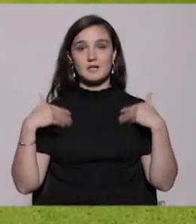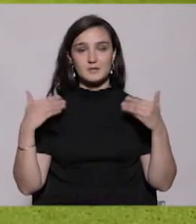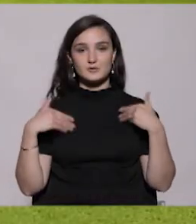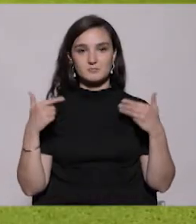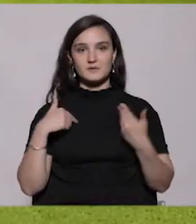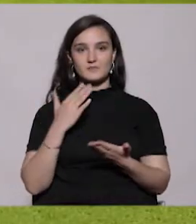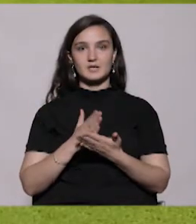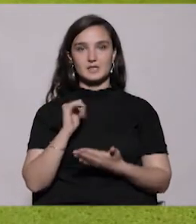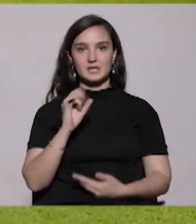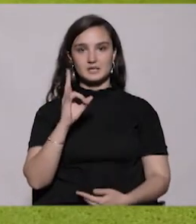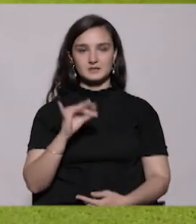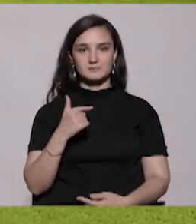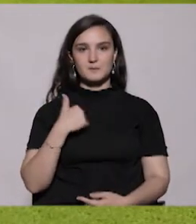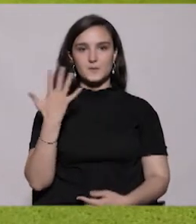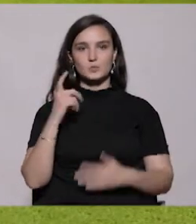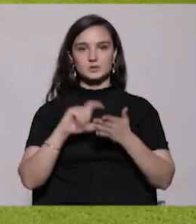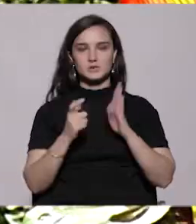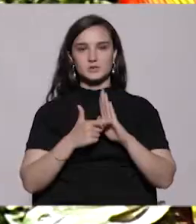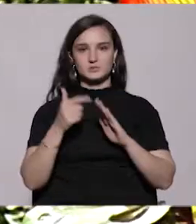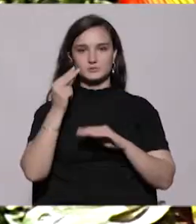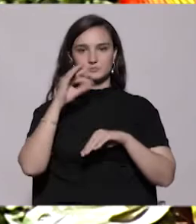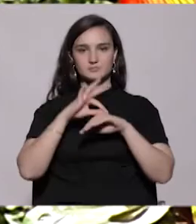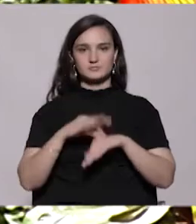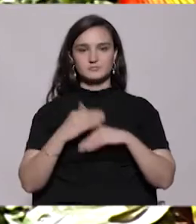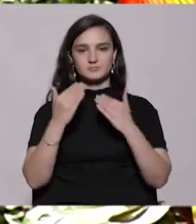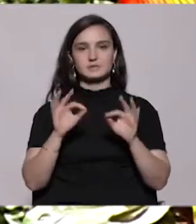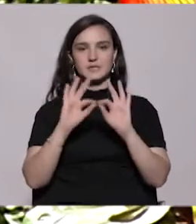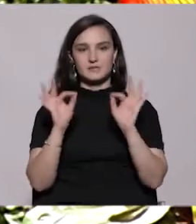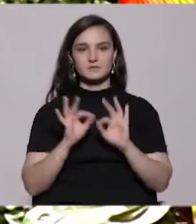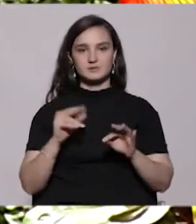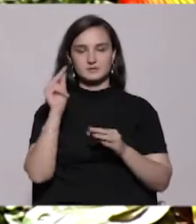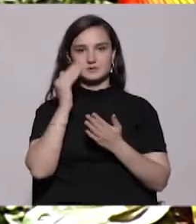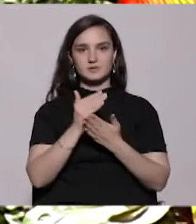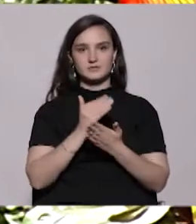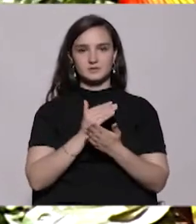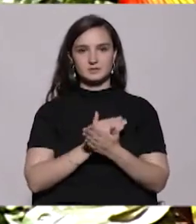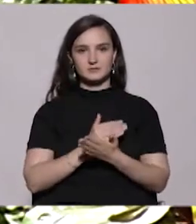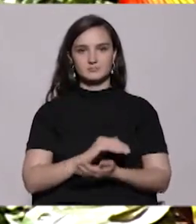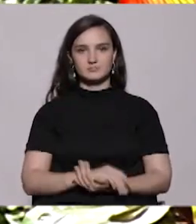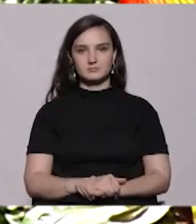გამარჯობა, მე ვარ ანი, მეხუთე კლას ჩაგიტარებ სახვითი ხელოვნების გაკვეთილს.